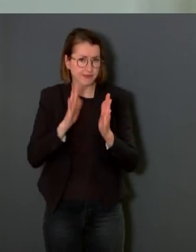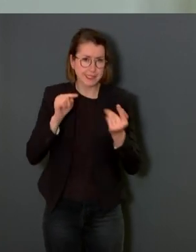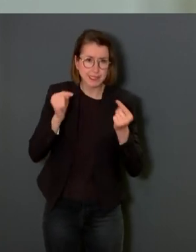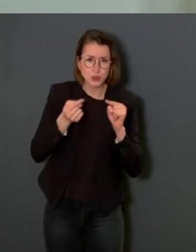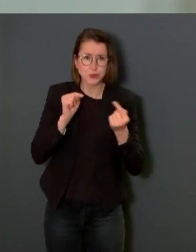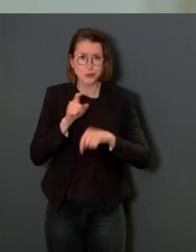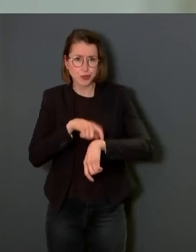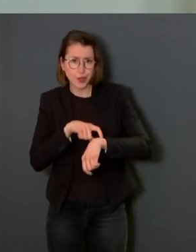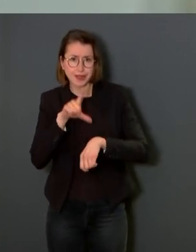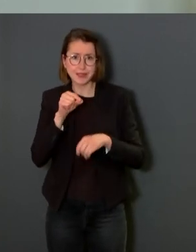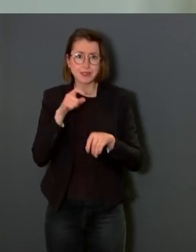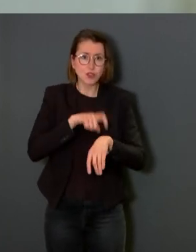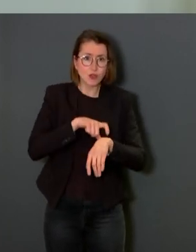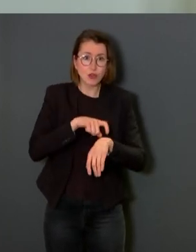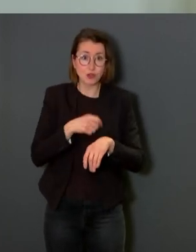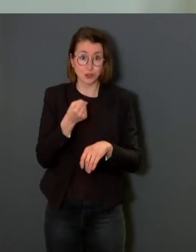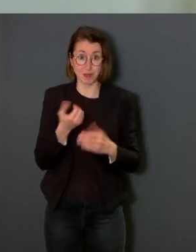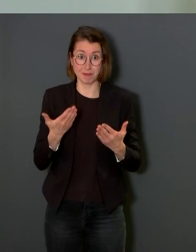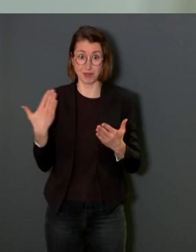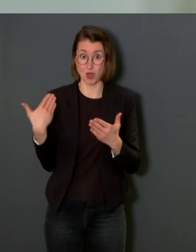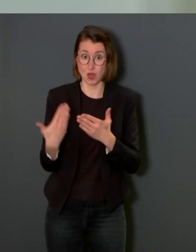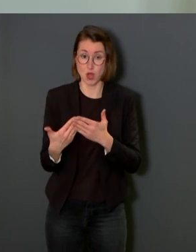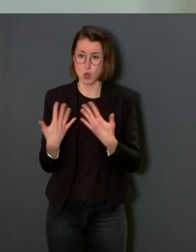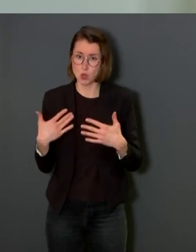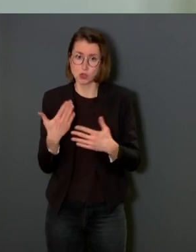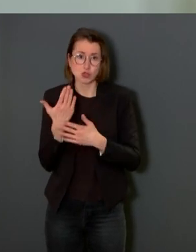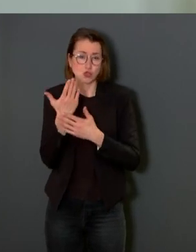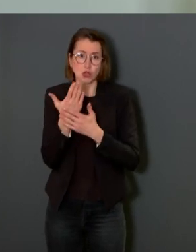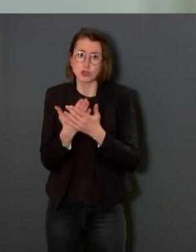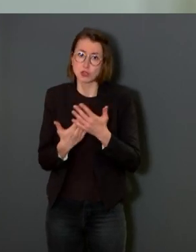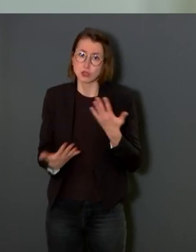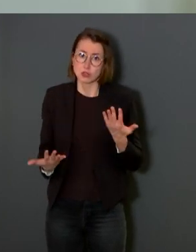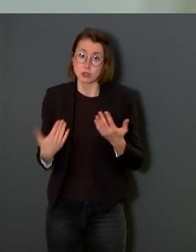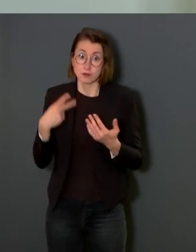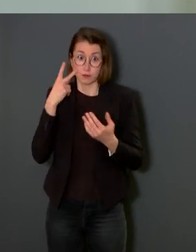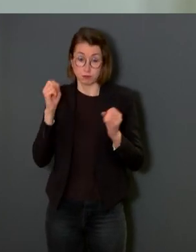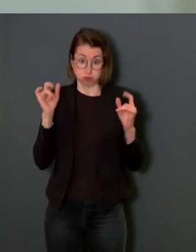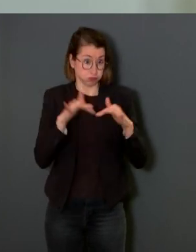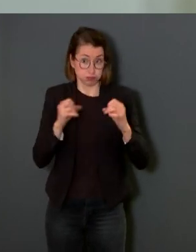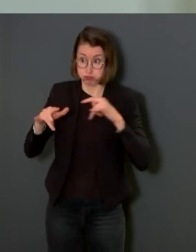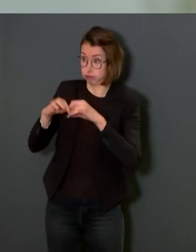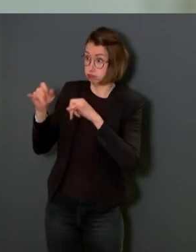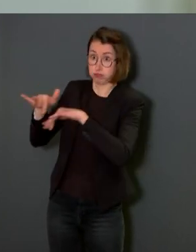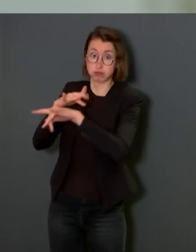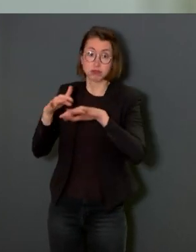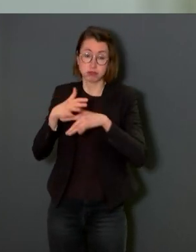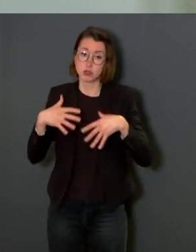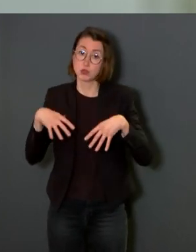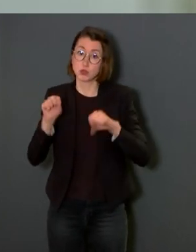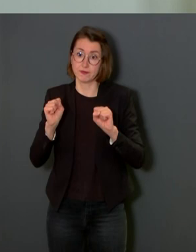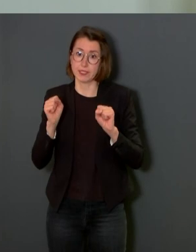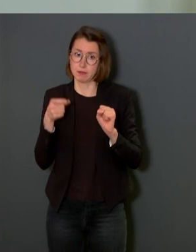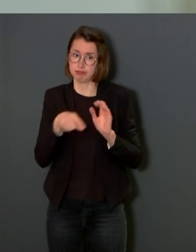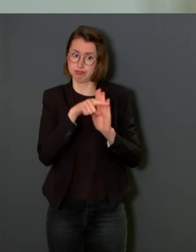22 heures nous a bien aidé cette semaine-ci, avec toutes les manifestations qu'on a pu avoir dans les espaces publics, dans les parcs et